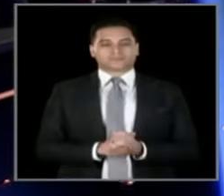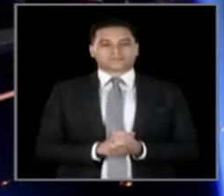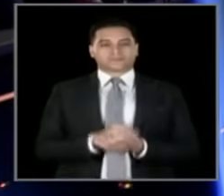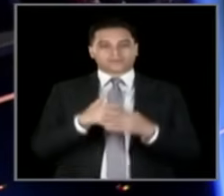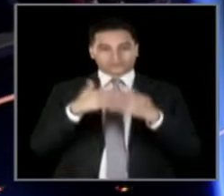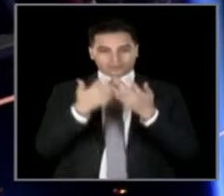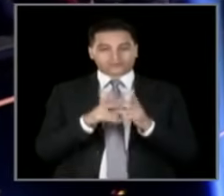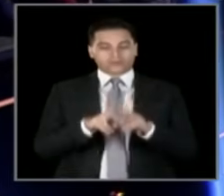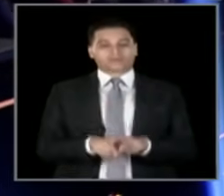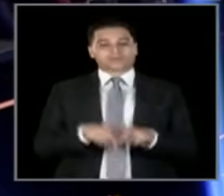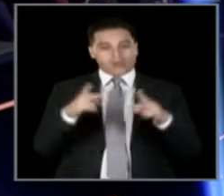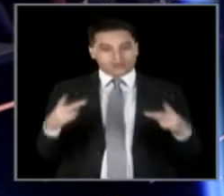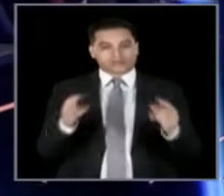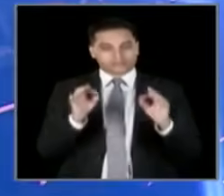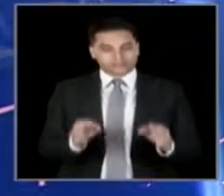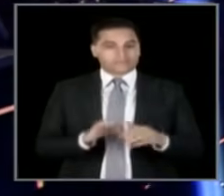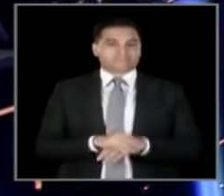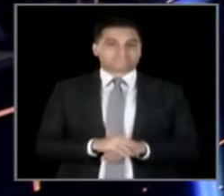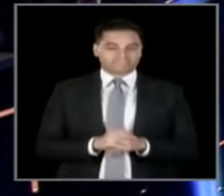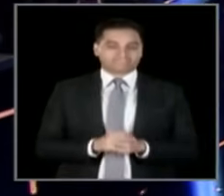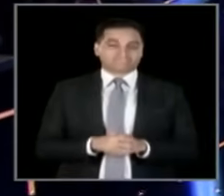النتيجة طبعاً اتغيرت،